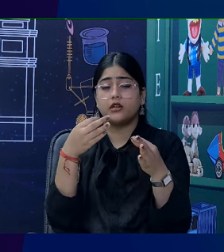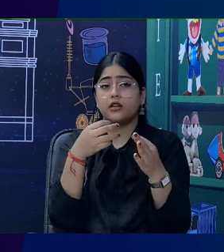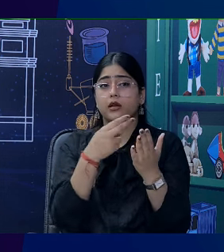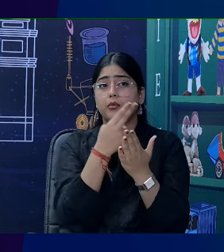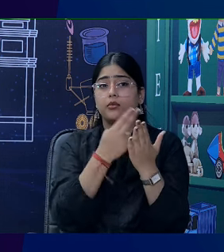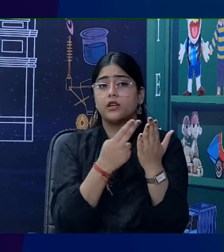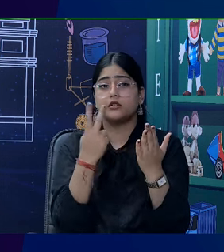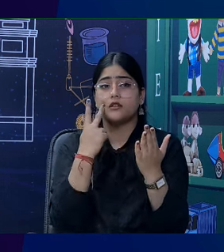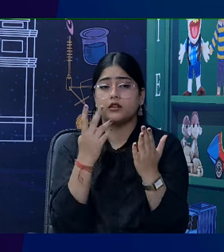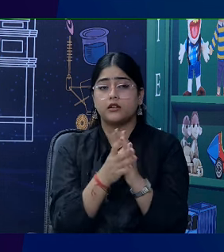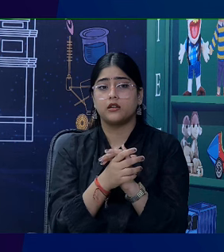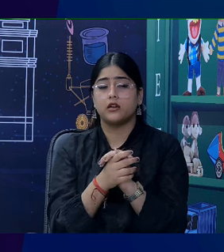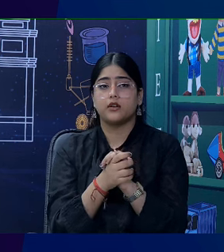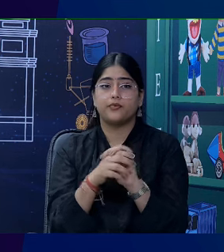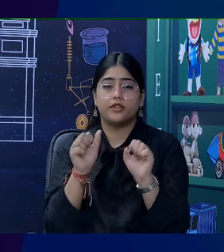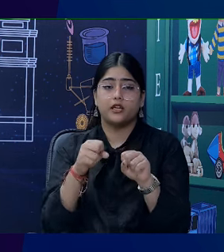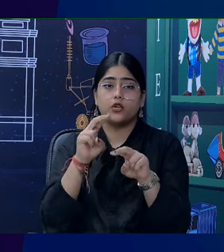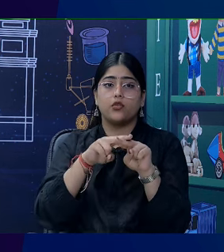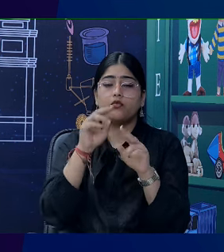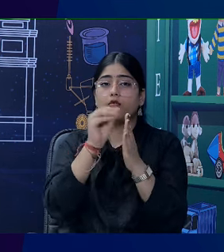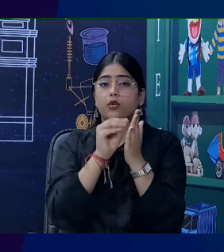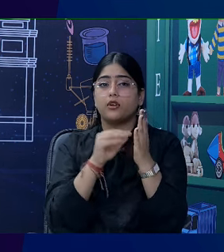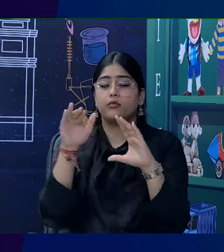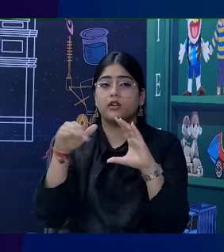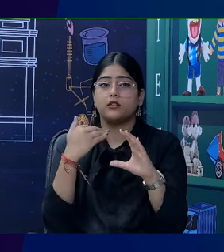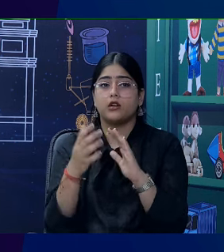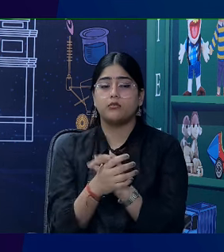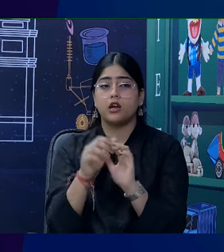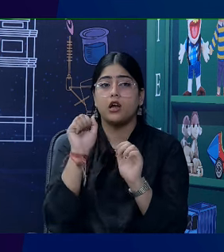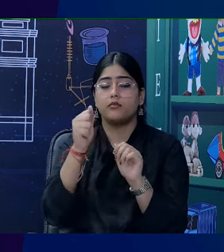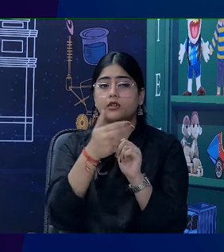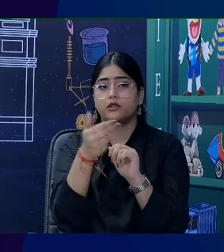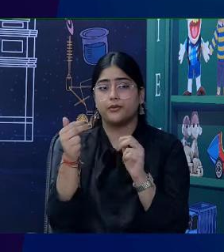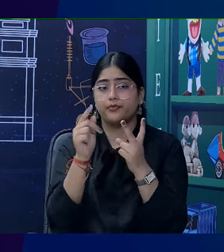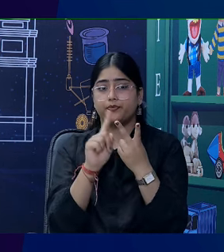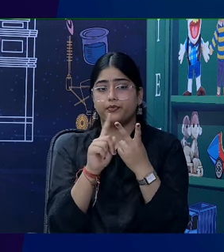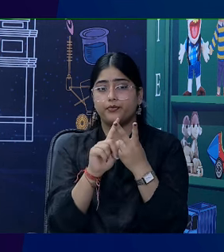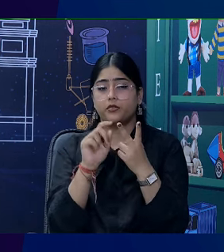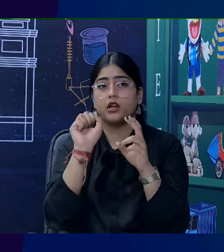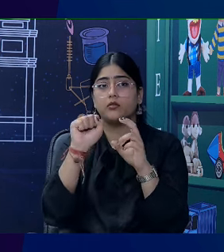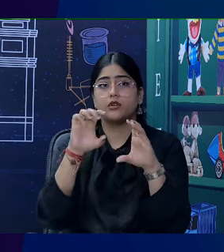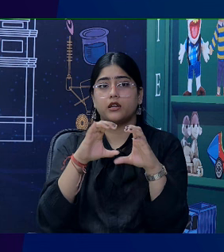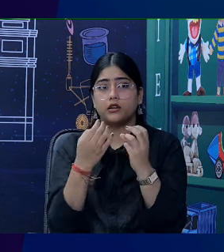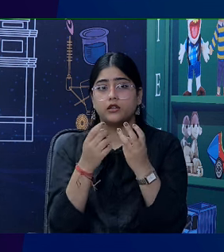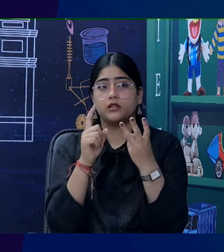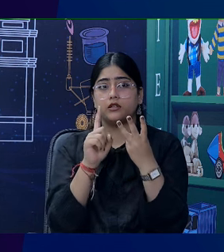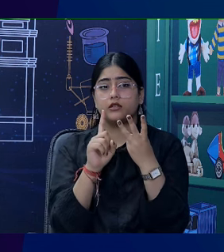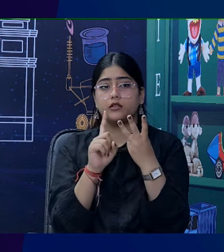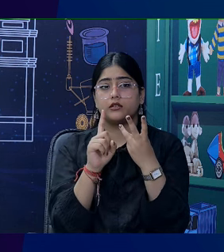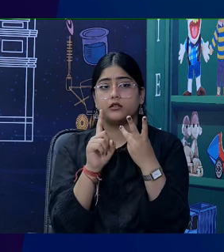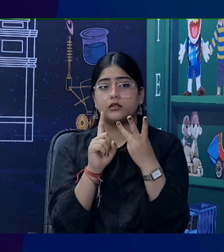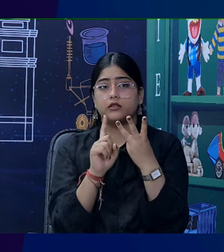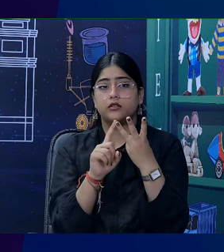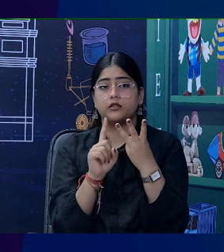के साथ एक गृह कार्य प्रस्तुति प्रारूप है आप सभी के लिए तो सबसे पहले आप लिखेंगे अपना नाम फिर आप अपनी कक्षा लिखेंगे कक्षा सातवीं के